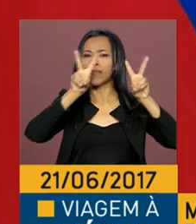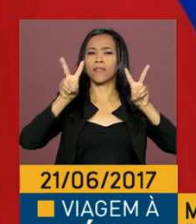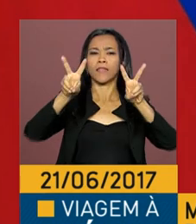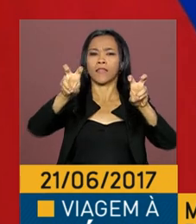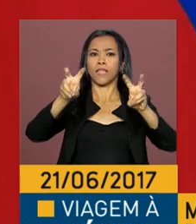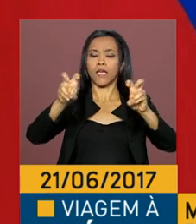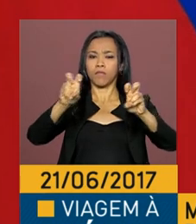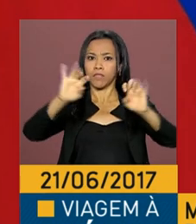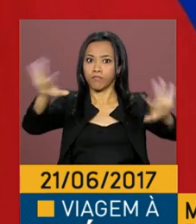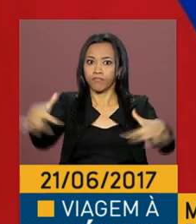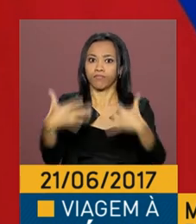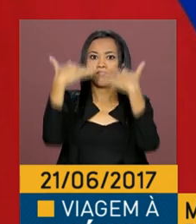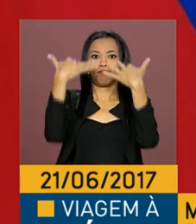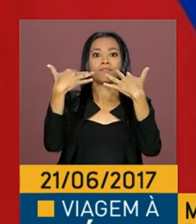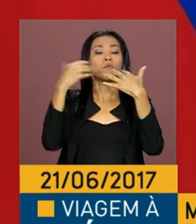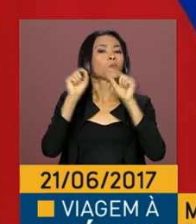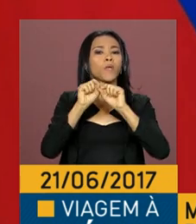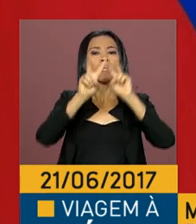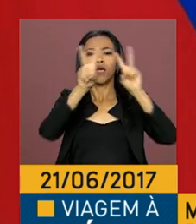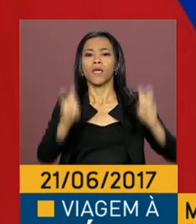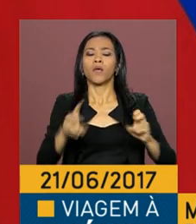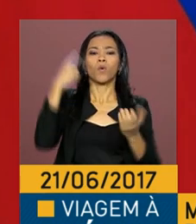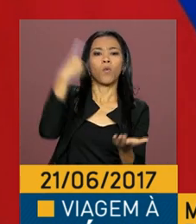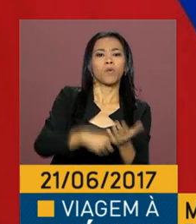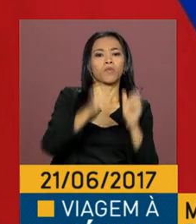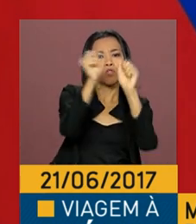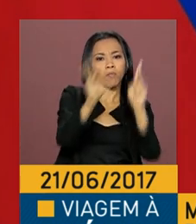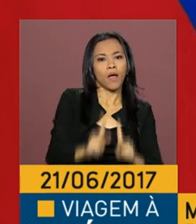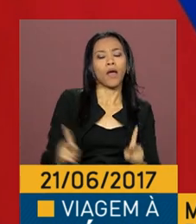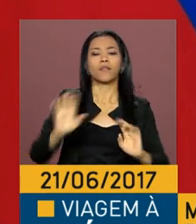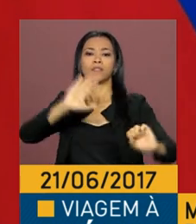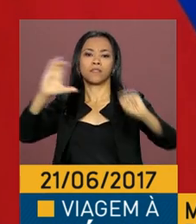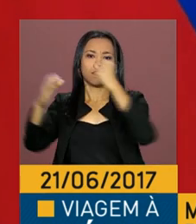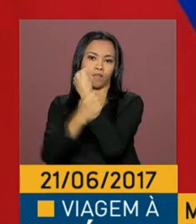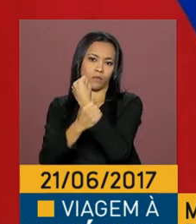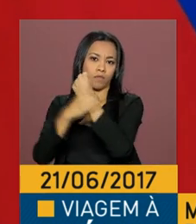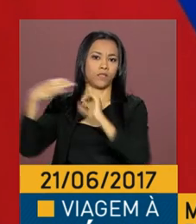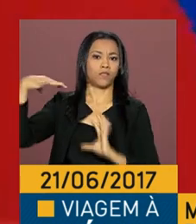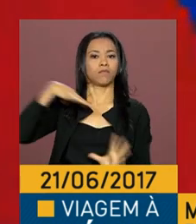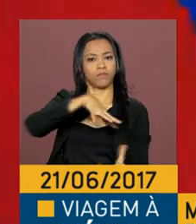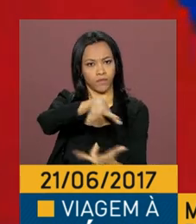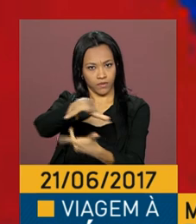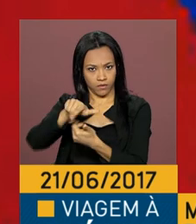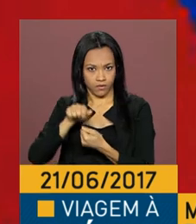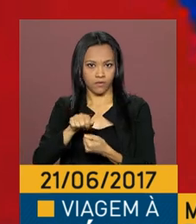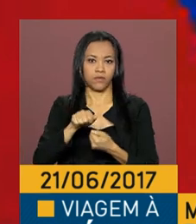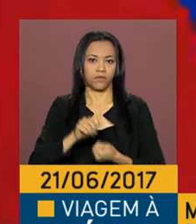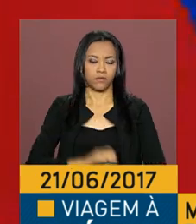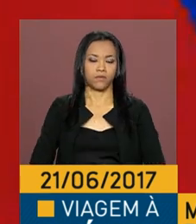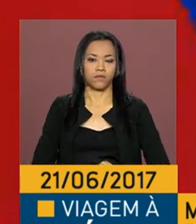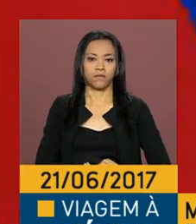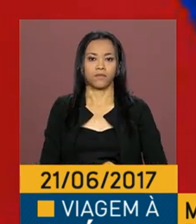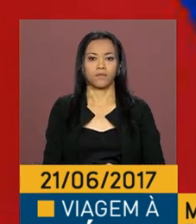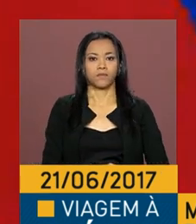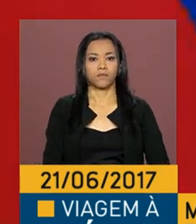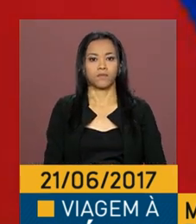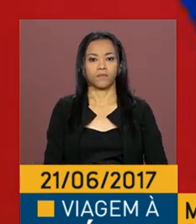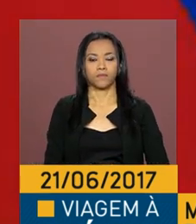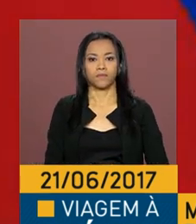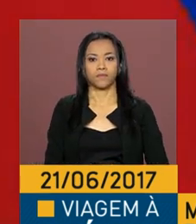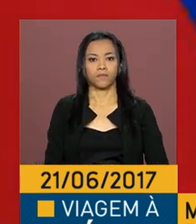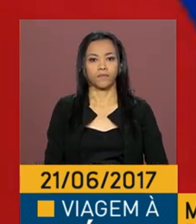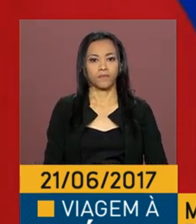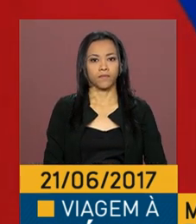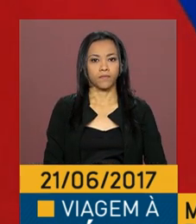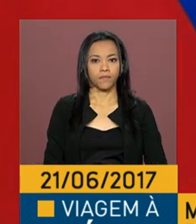prementes da agenda de paz e segurança internacionais. Мы также обменялись мнениями по наиболее актуальным вопросам